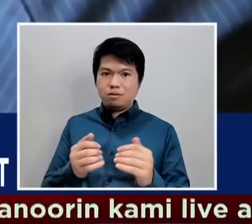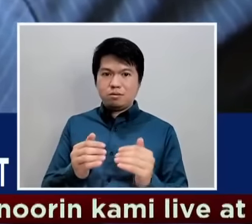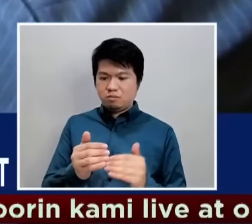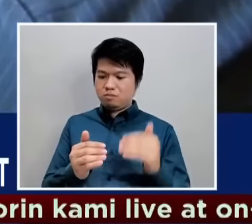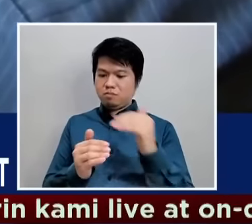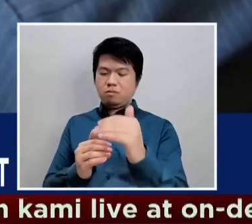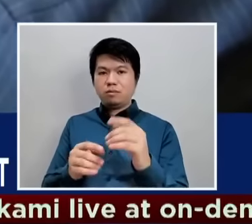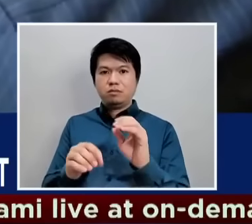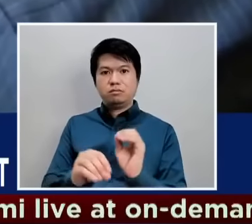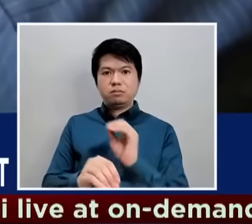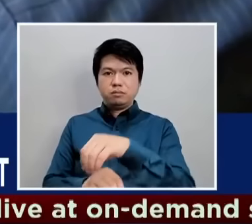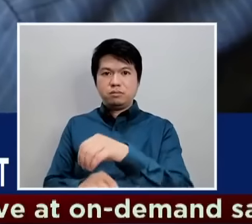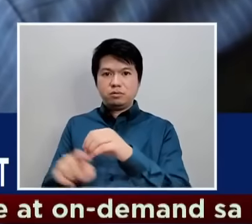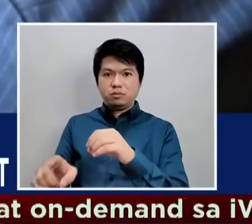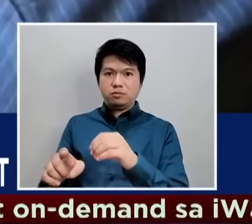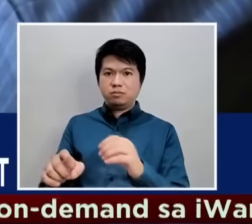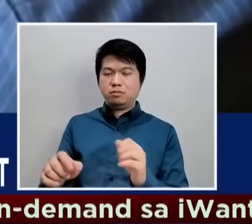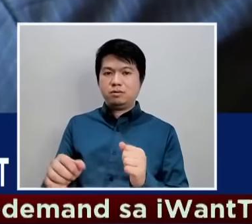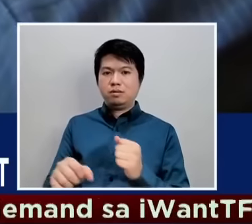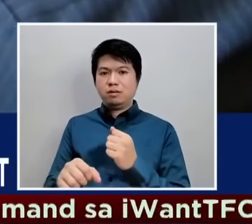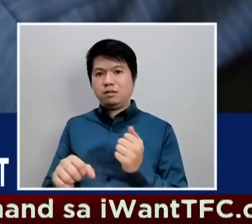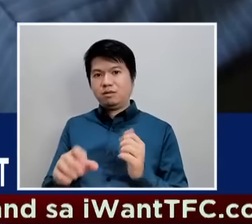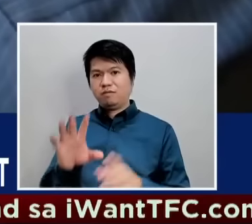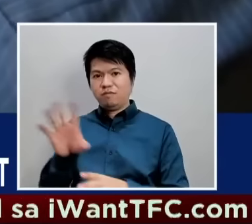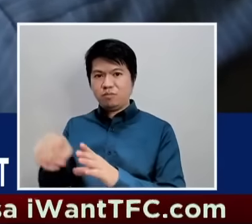kaanak ng mga pulis. Sabi pa ni Torre,